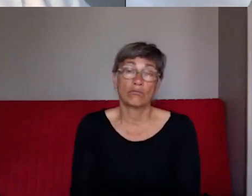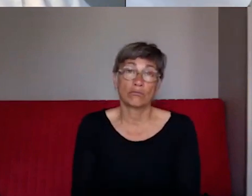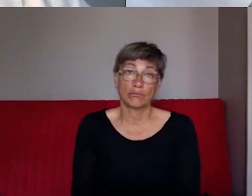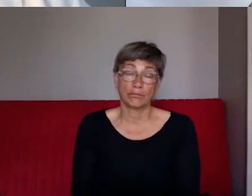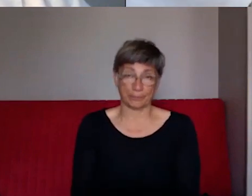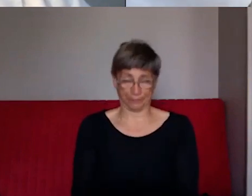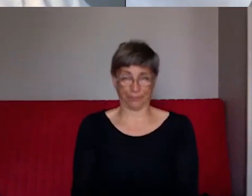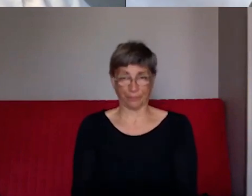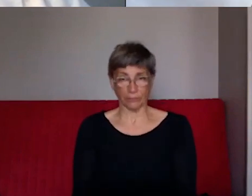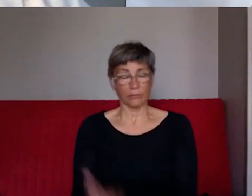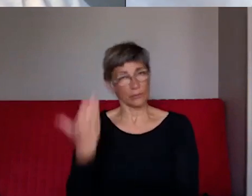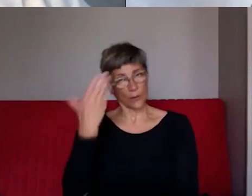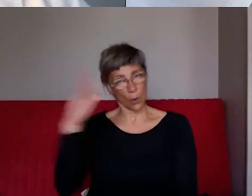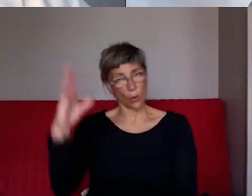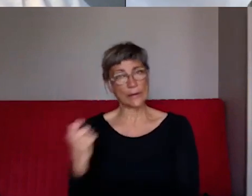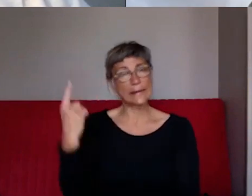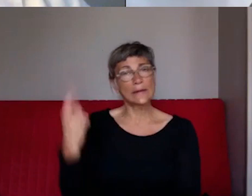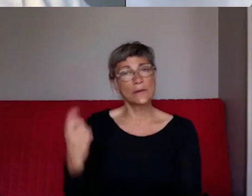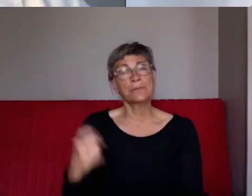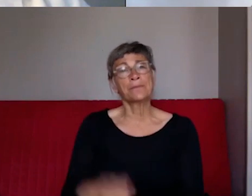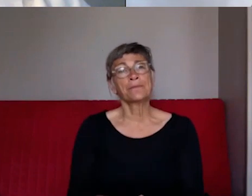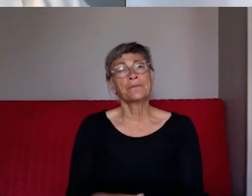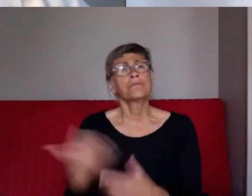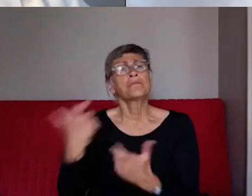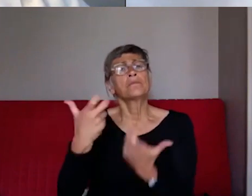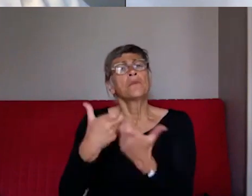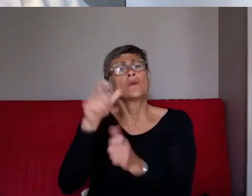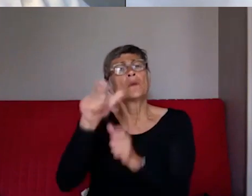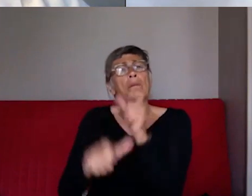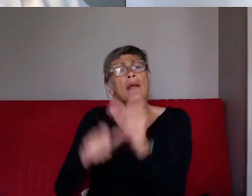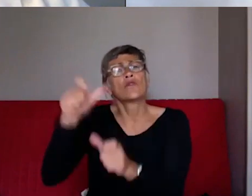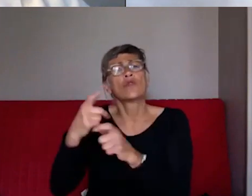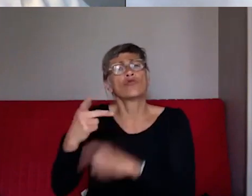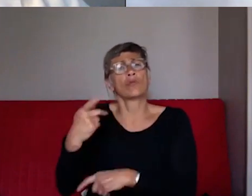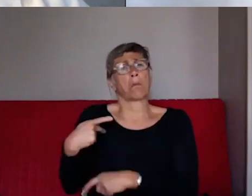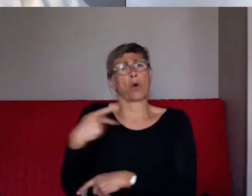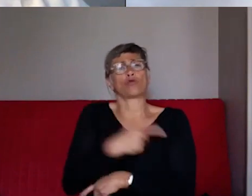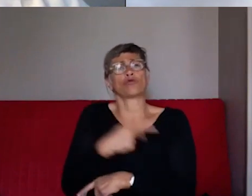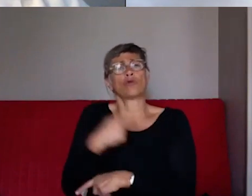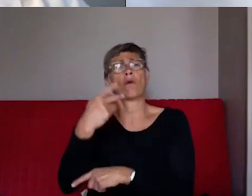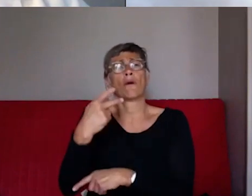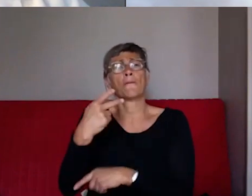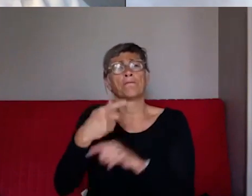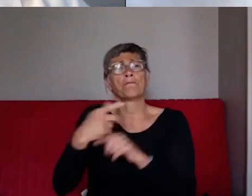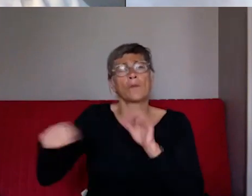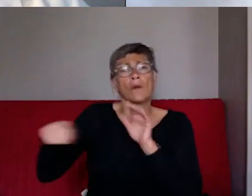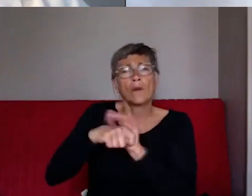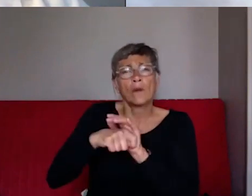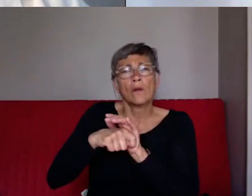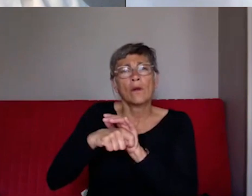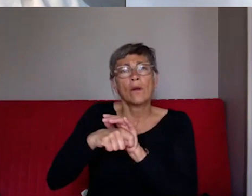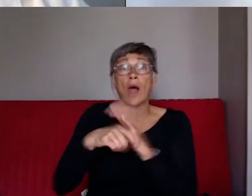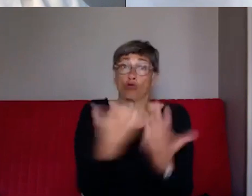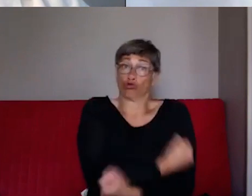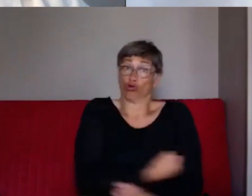autre question d'Alexandrine. Pour les personnes touchant une pension d'invalidité et non inscrites au